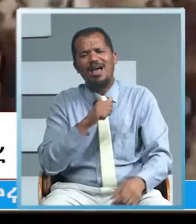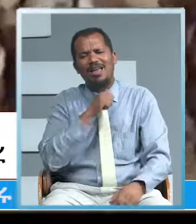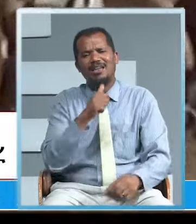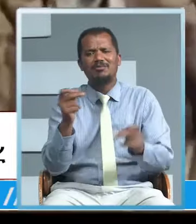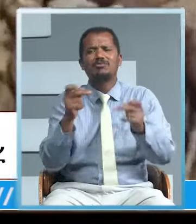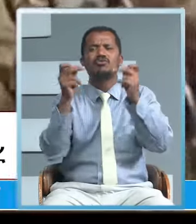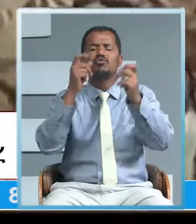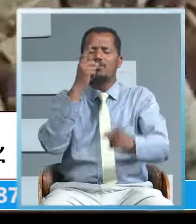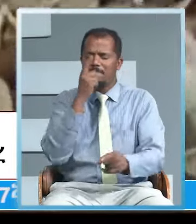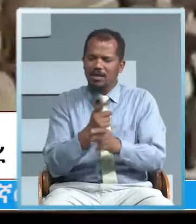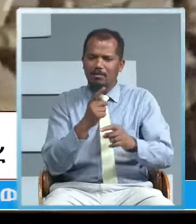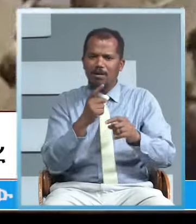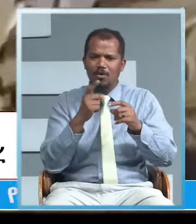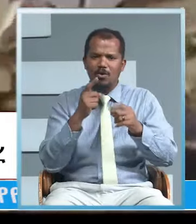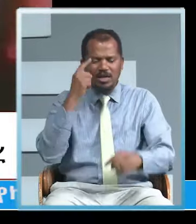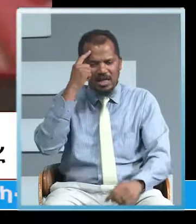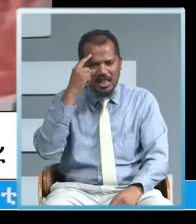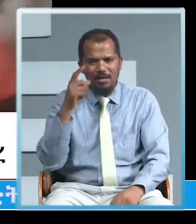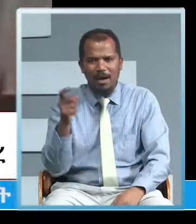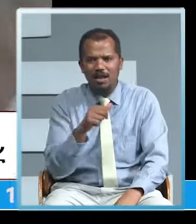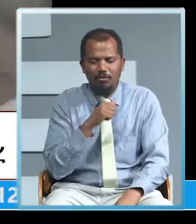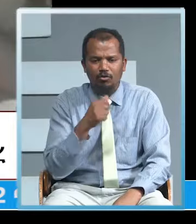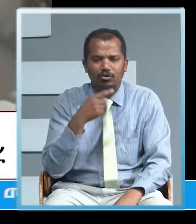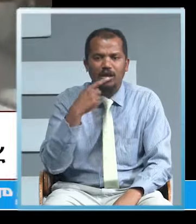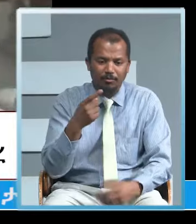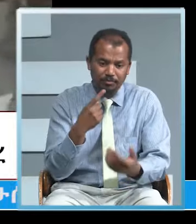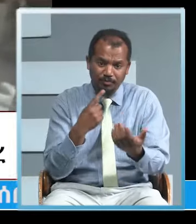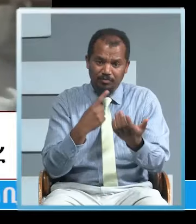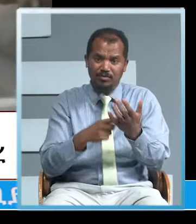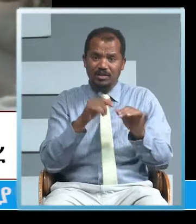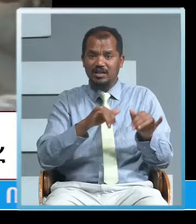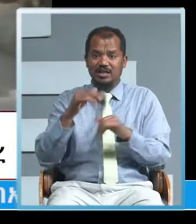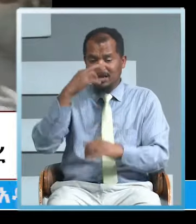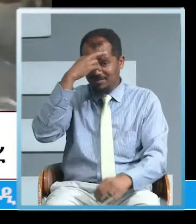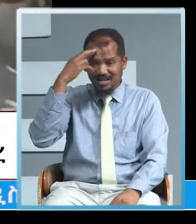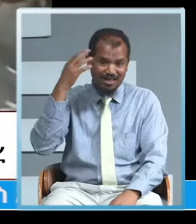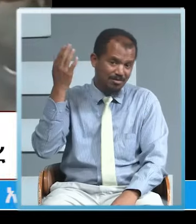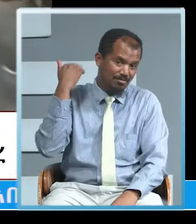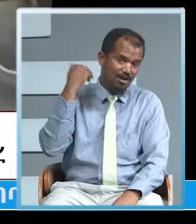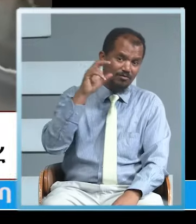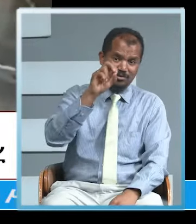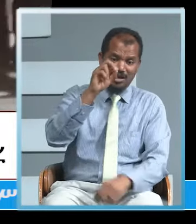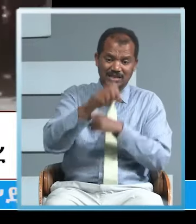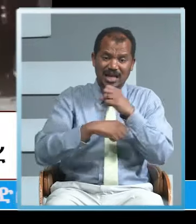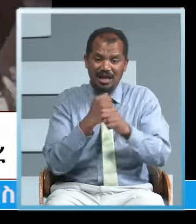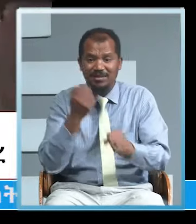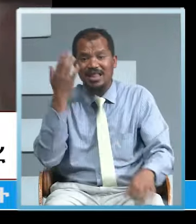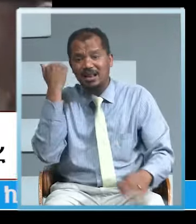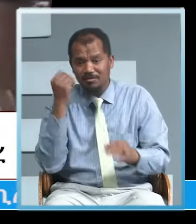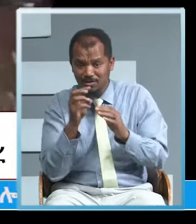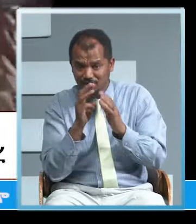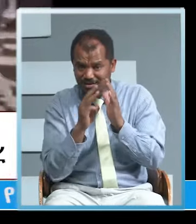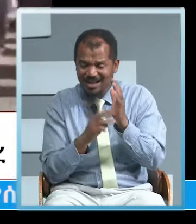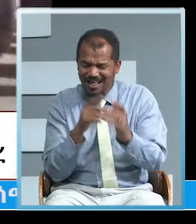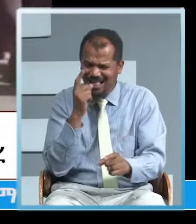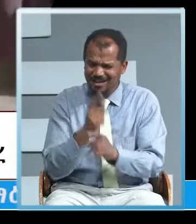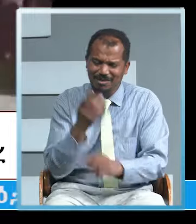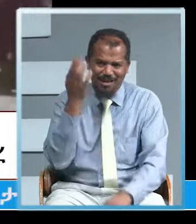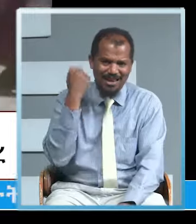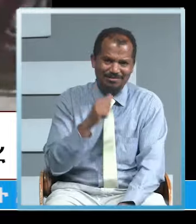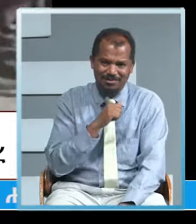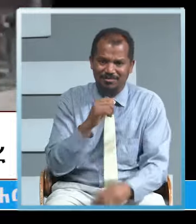አለመሆኑና ድሉ በሚገባው ልክ እየተዘከረ አለመሆኑን አክለዋል። በዚህም እንደ ምክንያት ባለፉት 30 ዓመታት የነበረው ስርዓት አግባብ